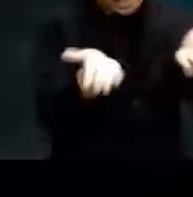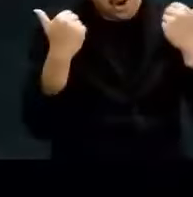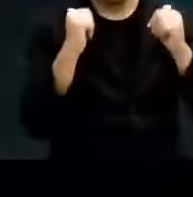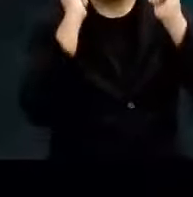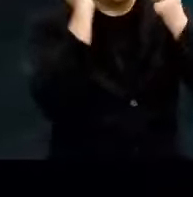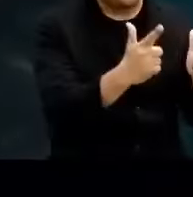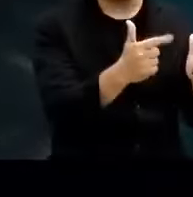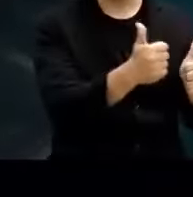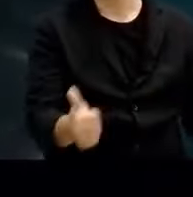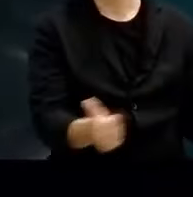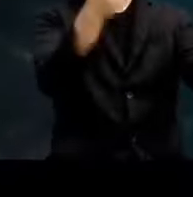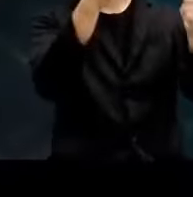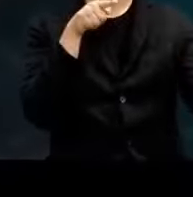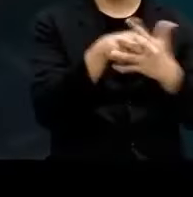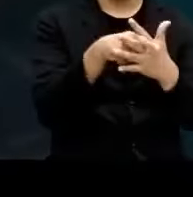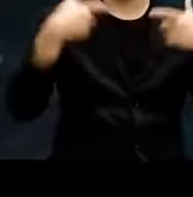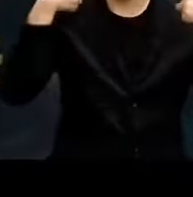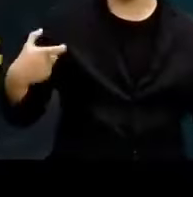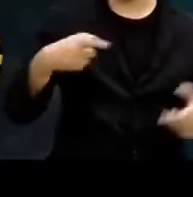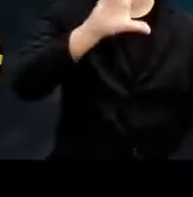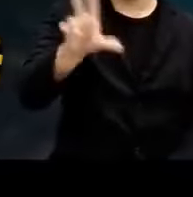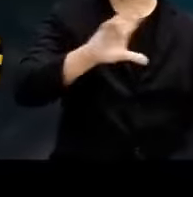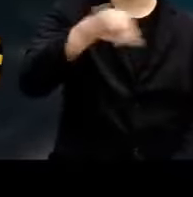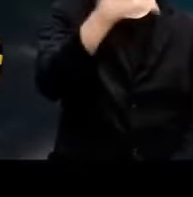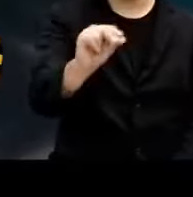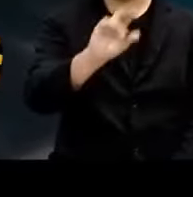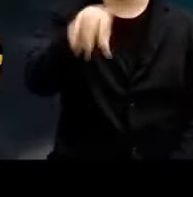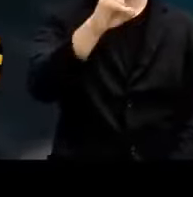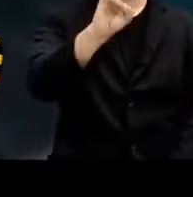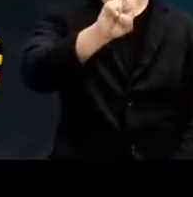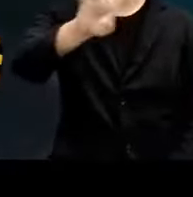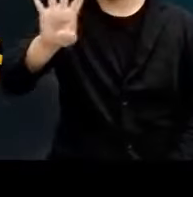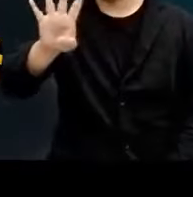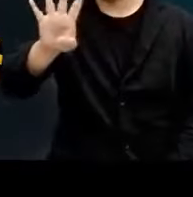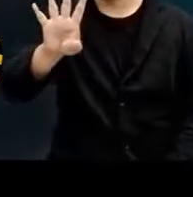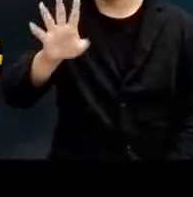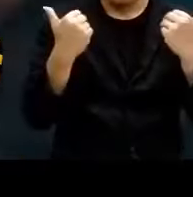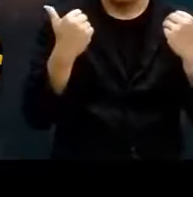Ayo daftar dan sukseskan Pilgub Jabar 2024.